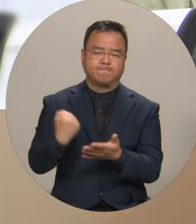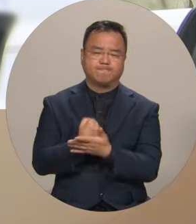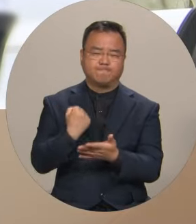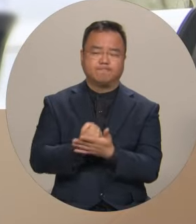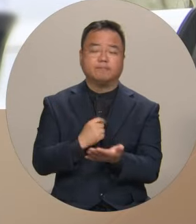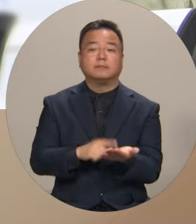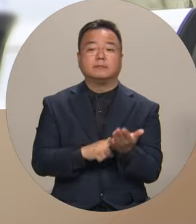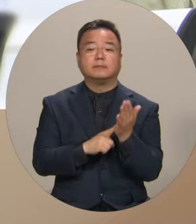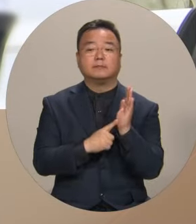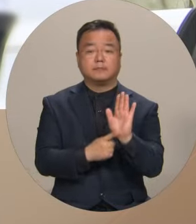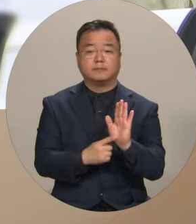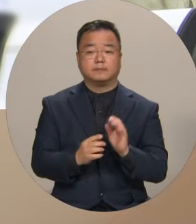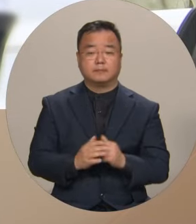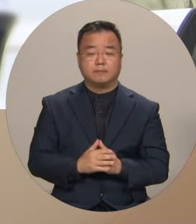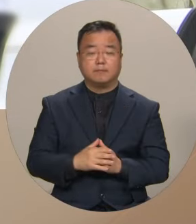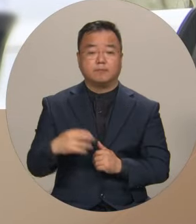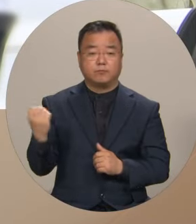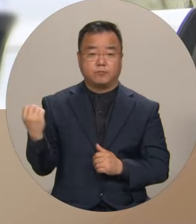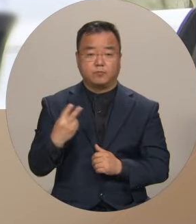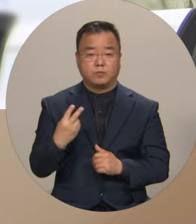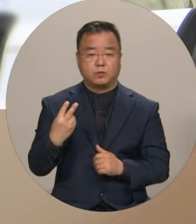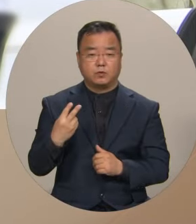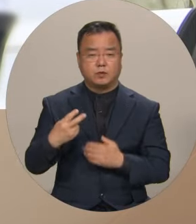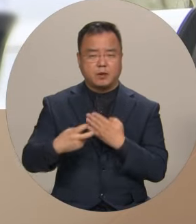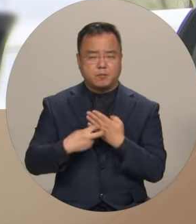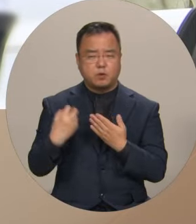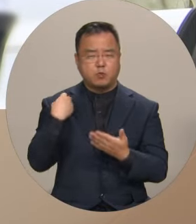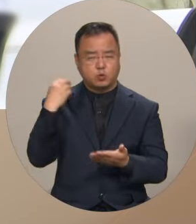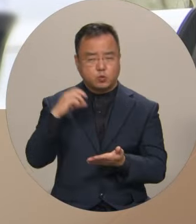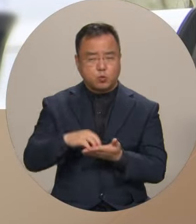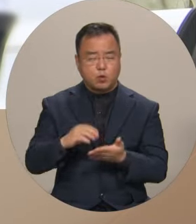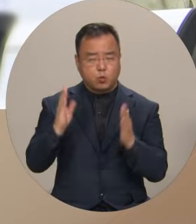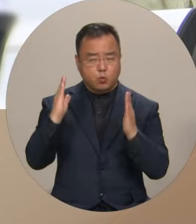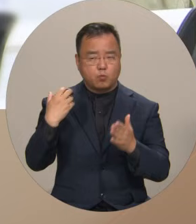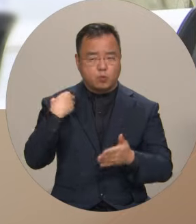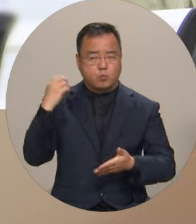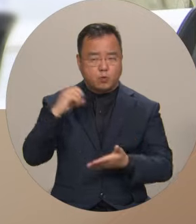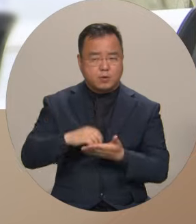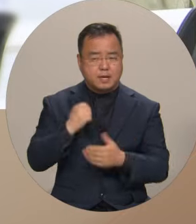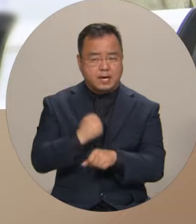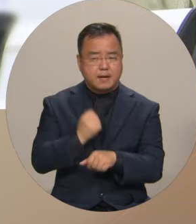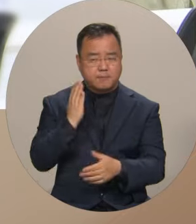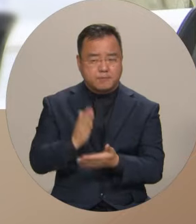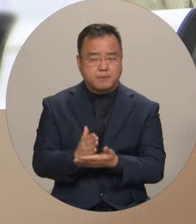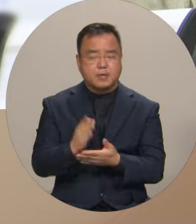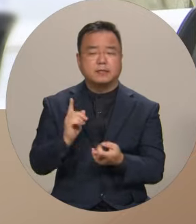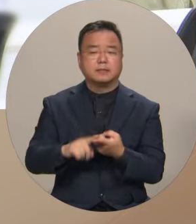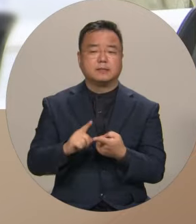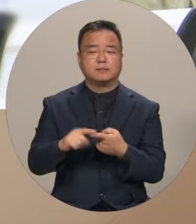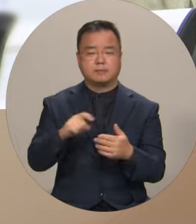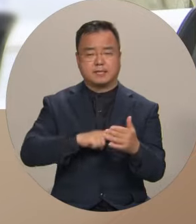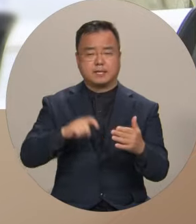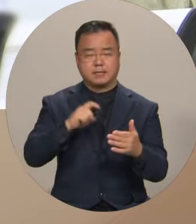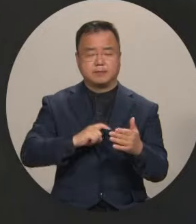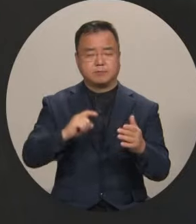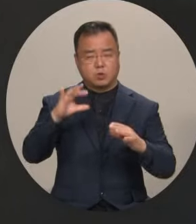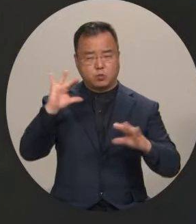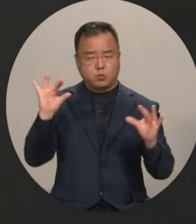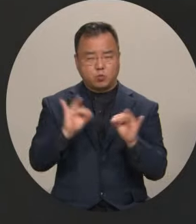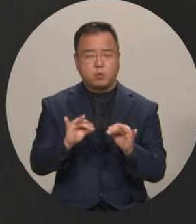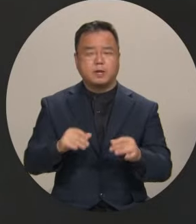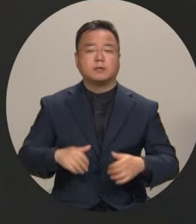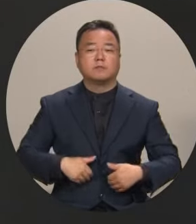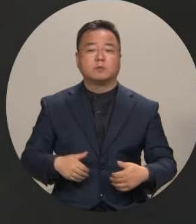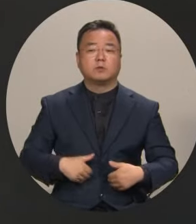표명했습니다 그러면서 복귀를 하냐 심금 휴학을 하고 있는데 복귀를 하냐에 대한 여부에 대해서는 내부적으로 공감대가 형성이